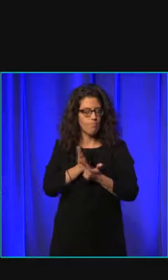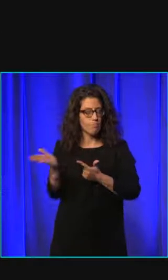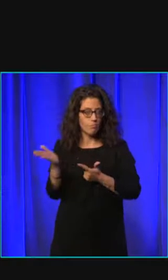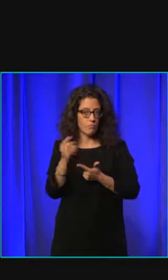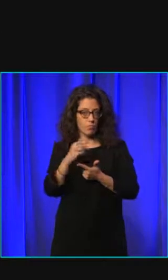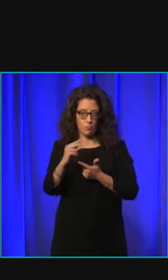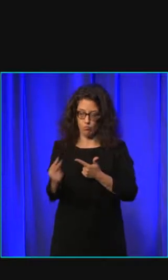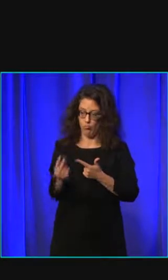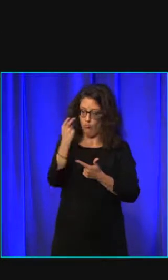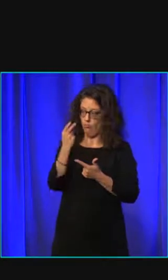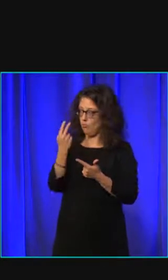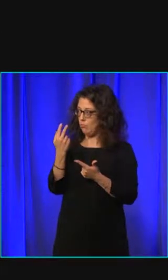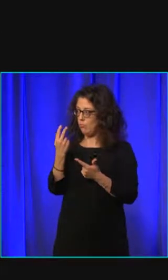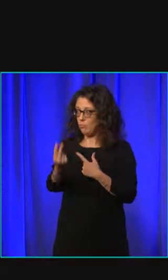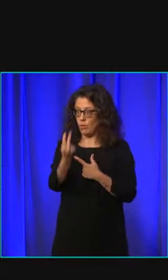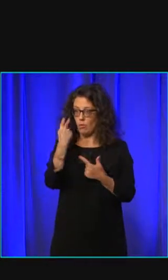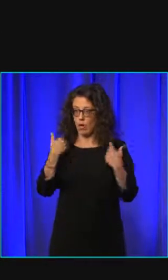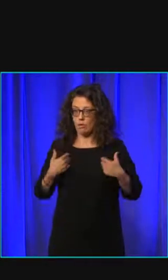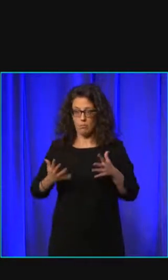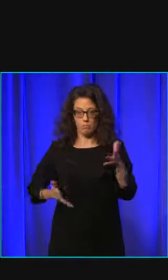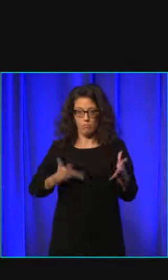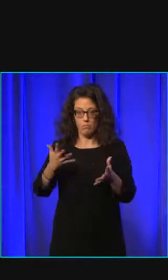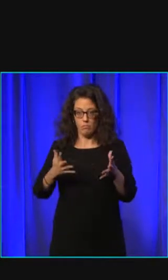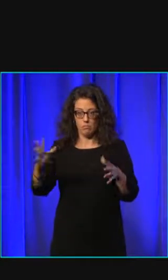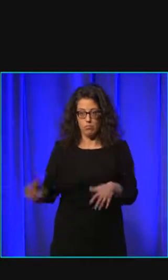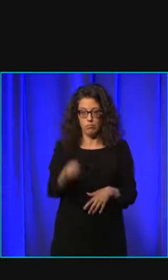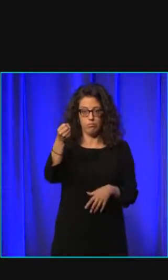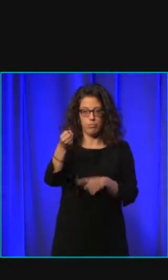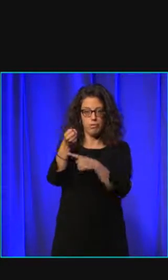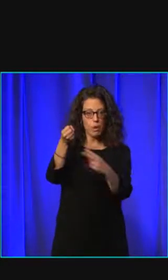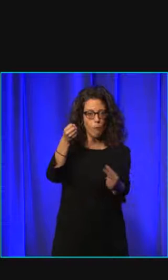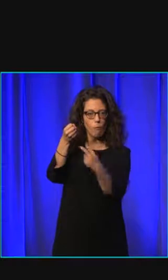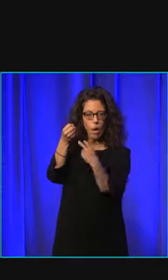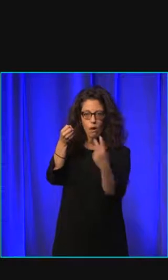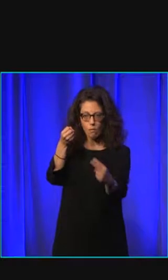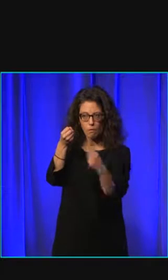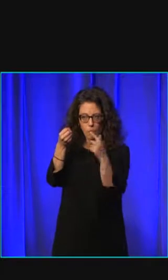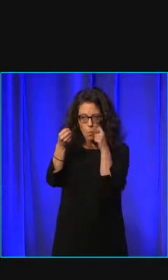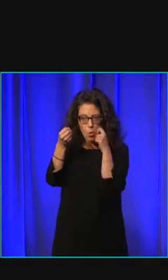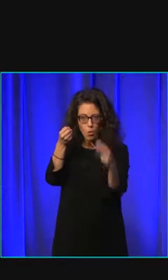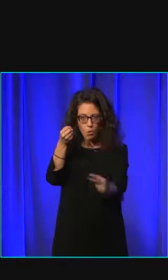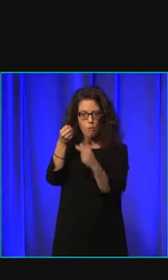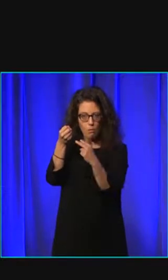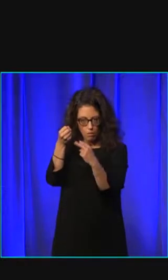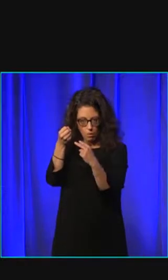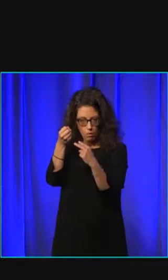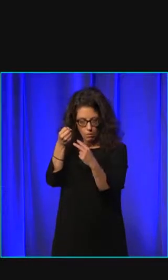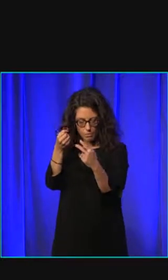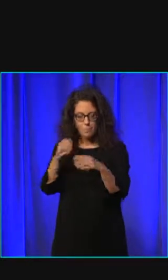observable, regardez-moi, je saisis la bouteille, vous observez, vous la voyez, cette action. Et